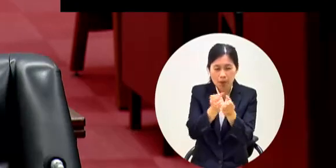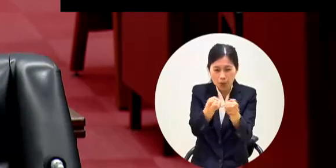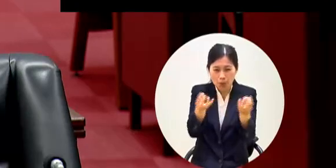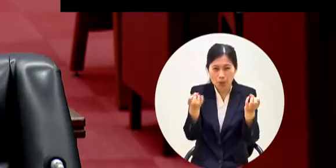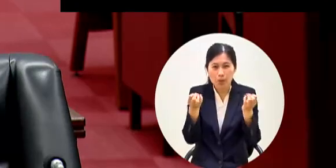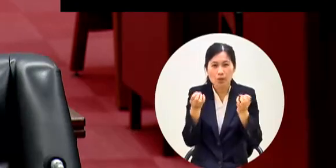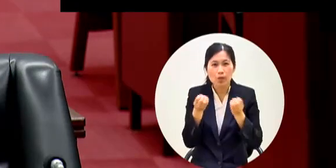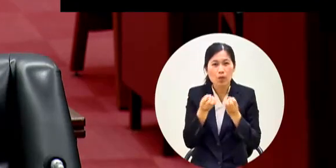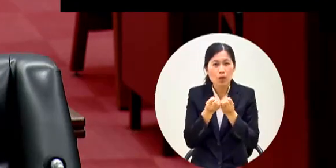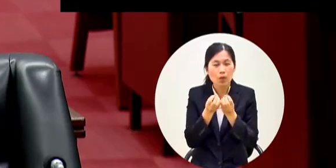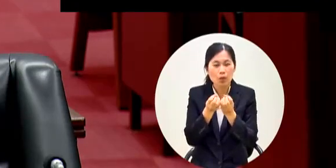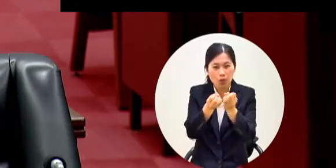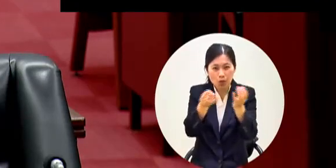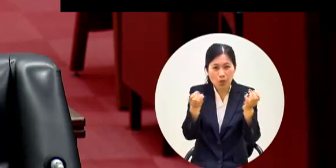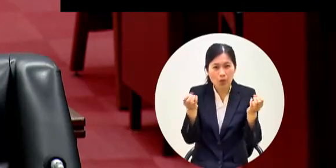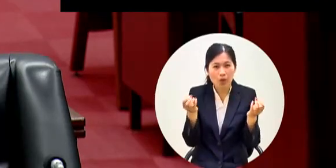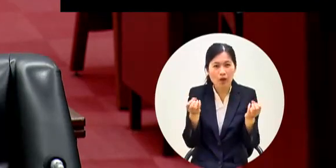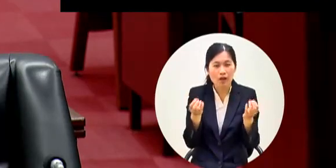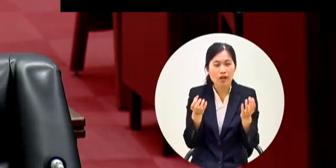了，拜托你